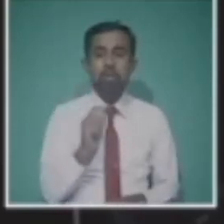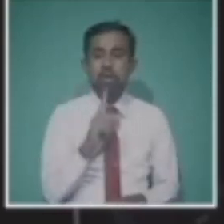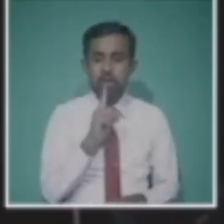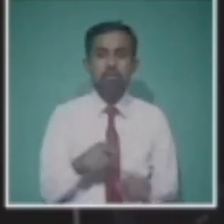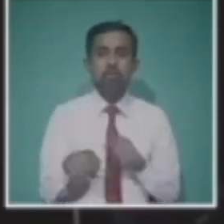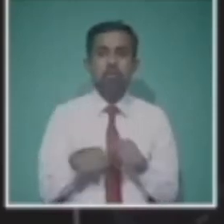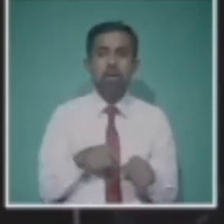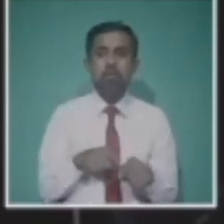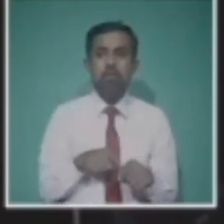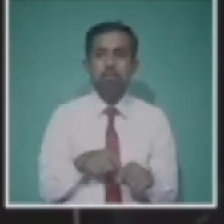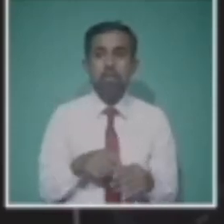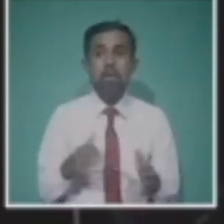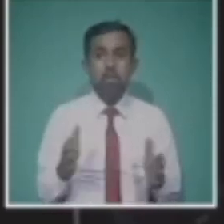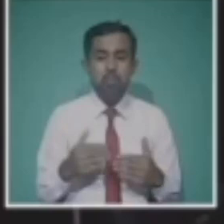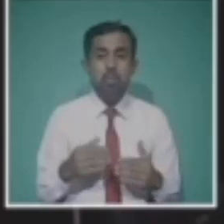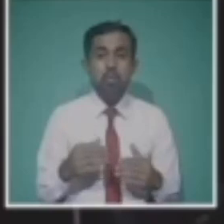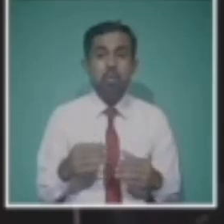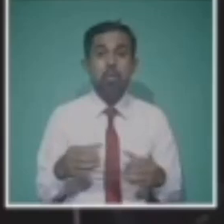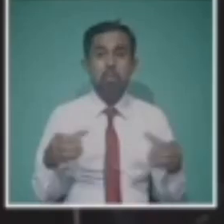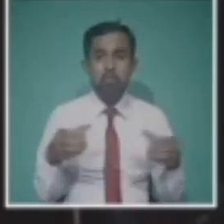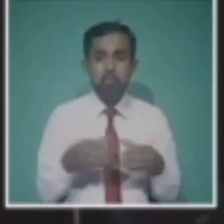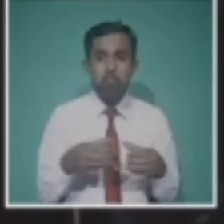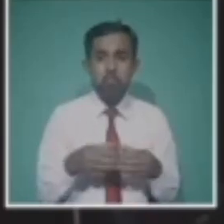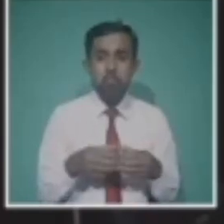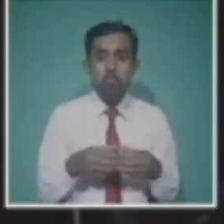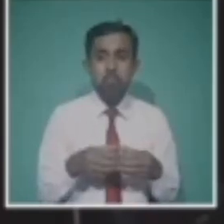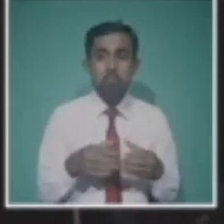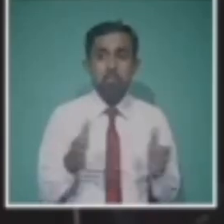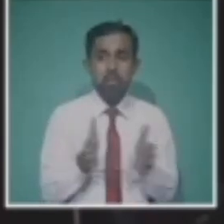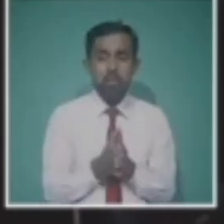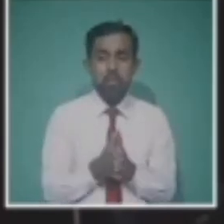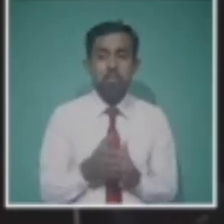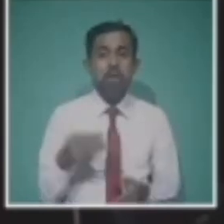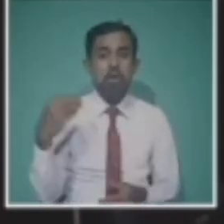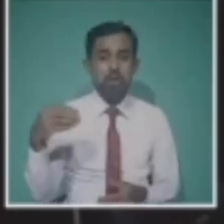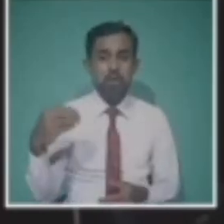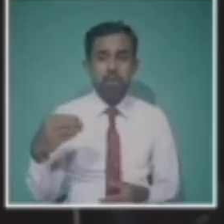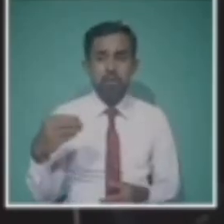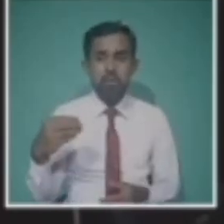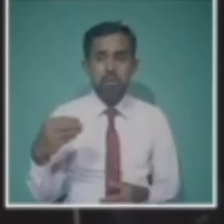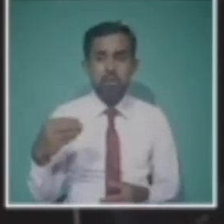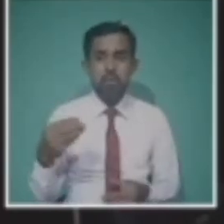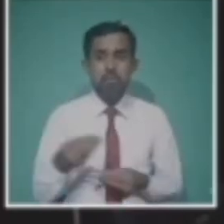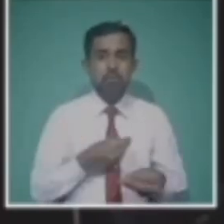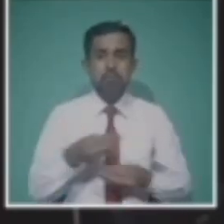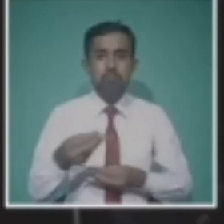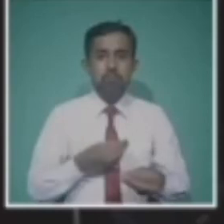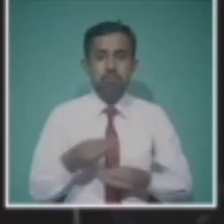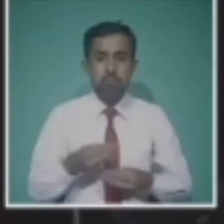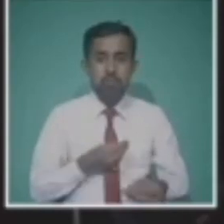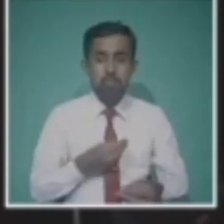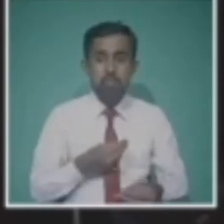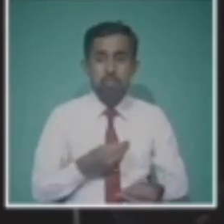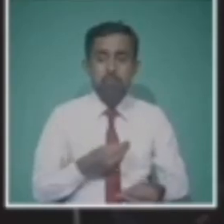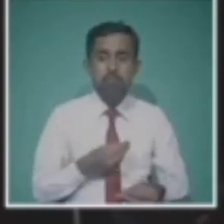වගේ තවත් ආයතන එක්ක අපේ ණය ගනුදෙනු බේරා